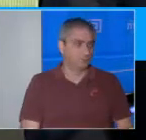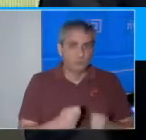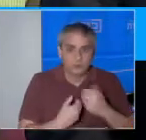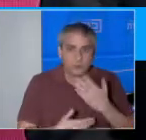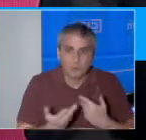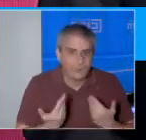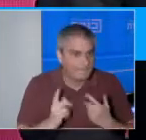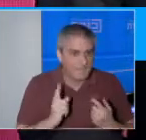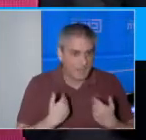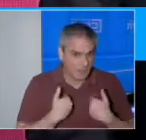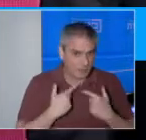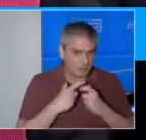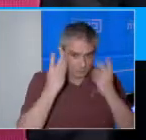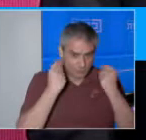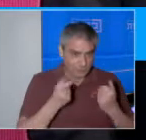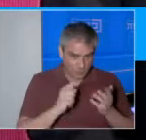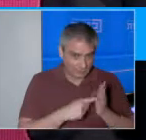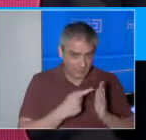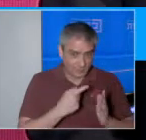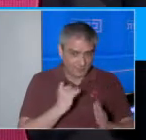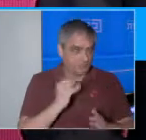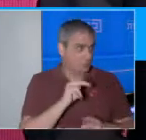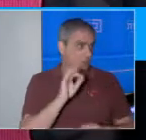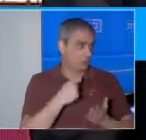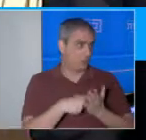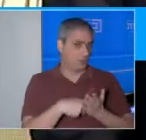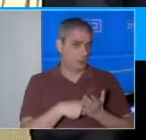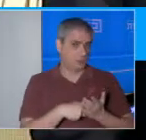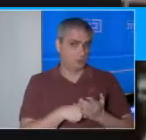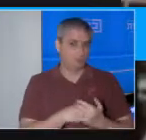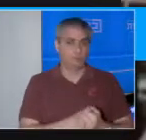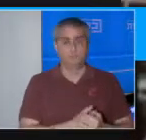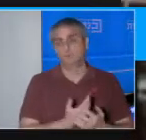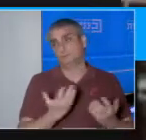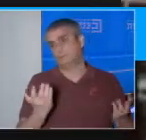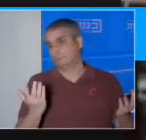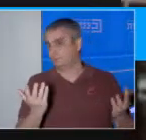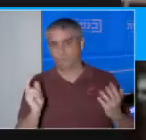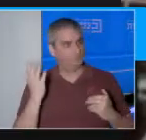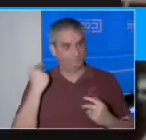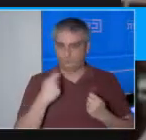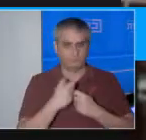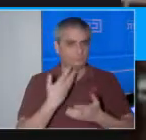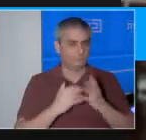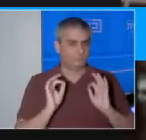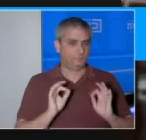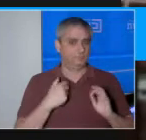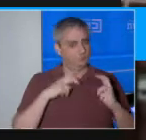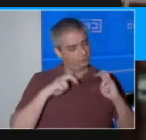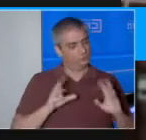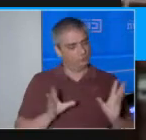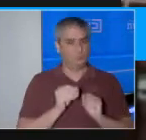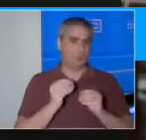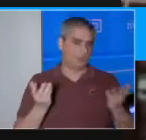שיתוף פעולה בינינו לבין הסיעות החרדיות, אתה מתכוון? כן, בנושא של הכנסות. תראה, לא היה שיתוף פעולה במובן הזה שישבנו